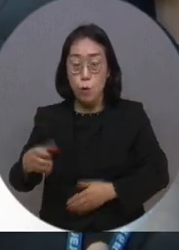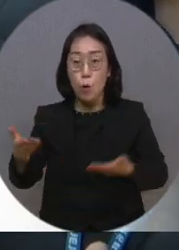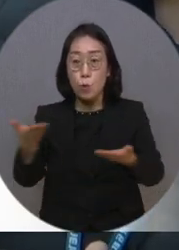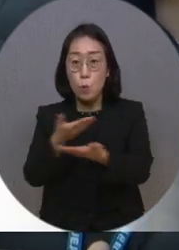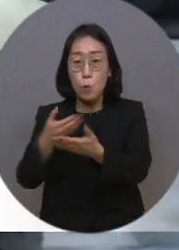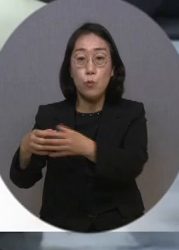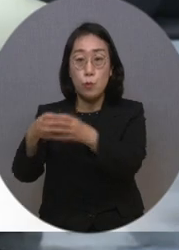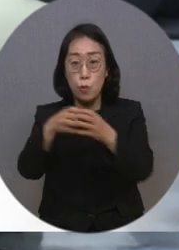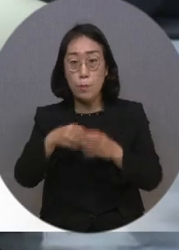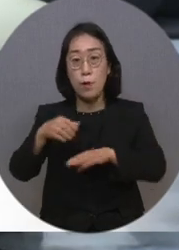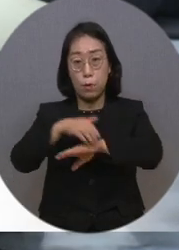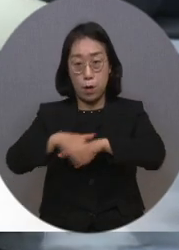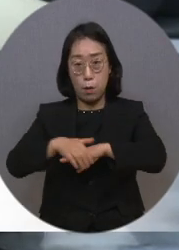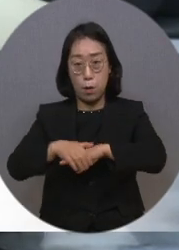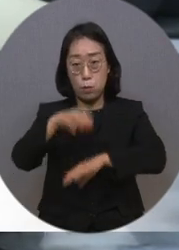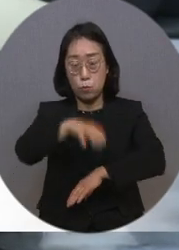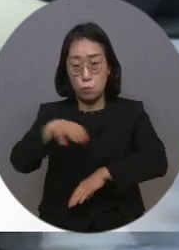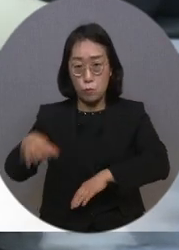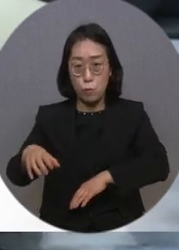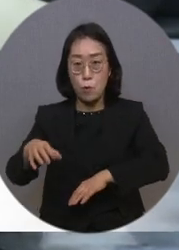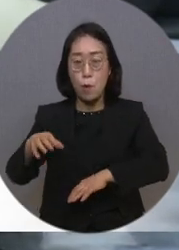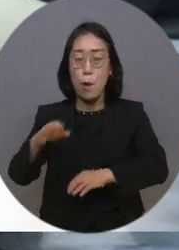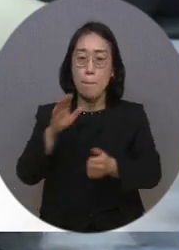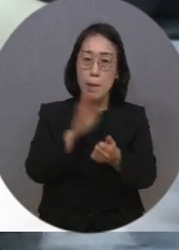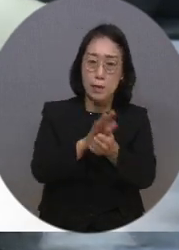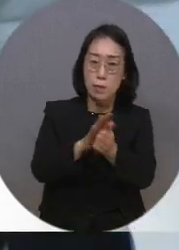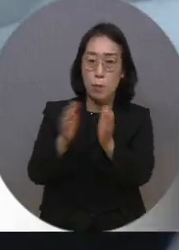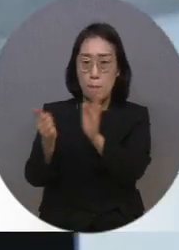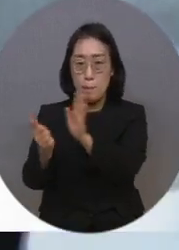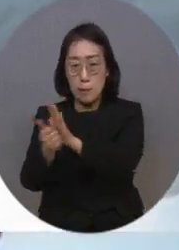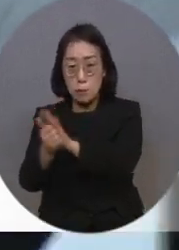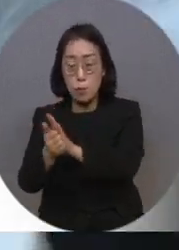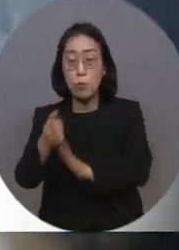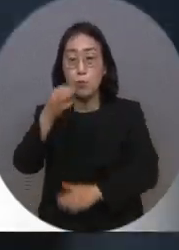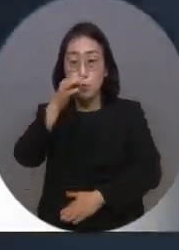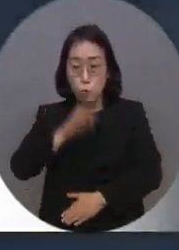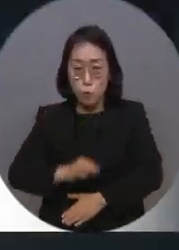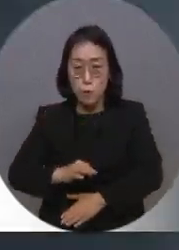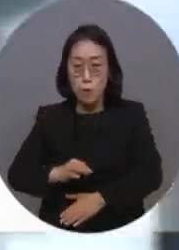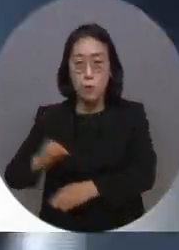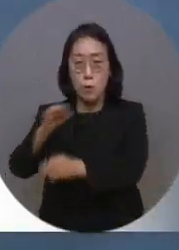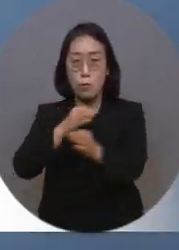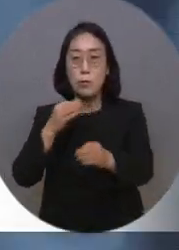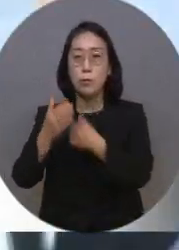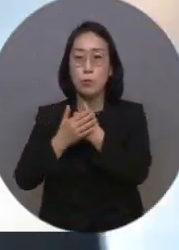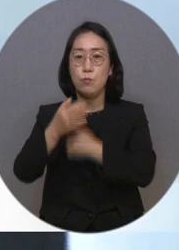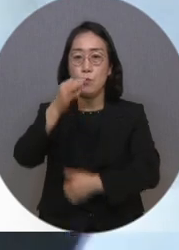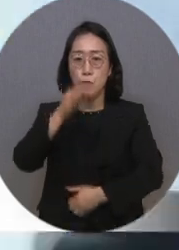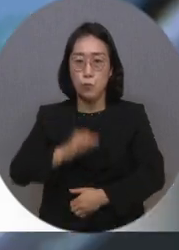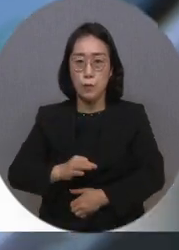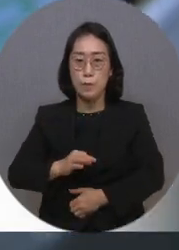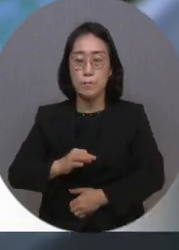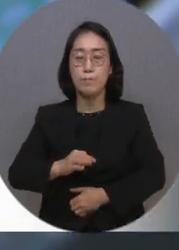프로젝트를 계기로 양지역의 상생발전과 경제활성화가 탄력을 받을 전망입니다